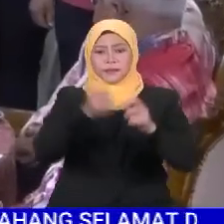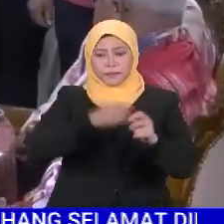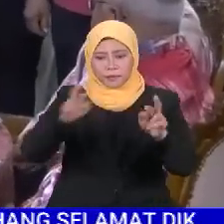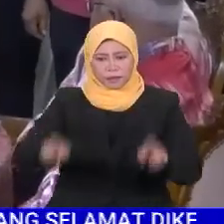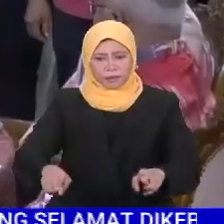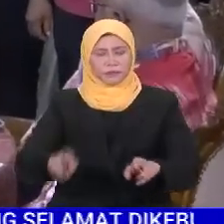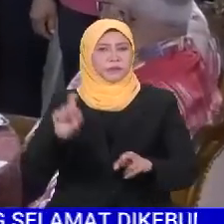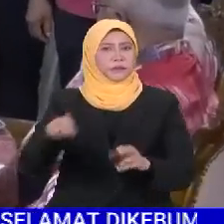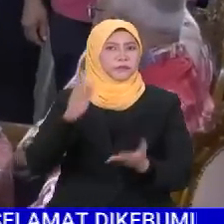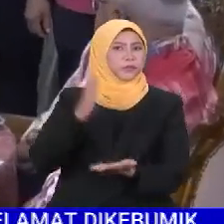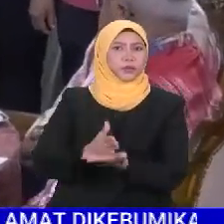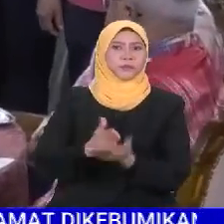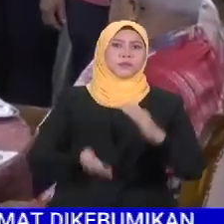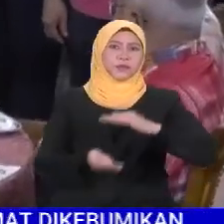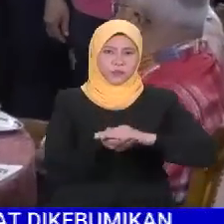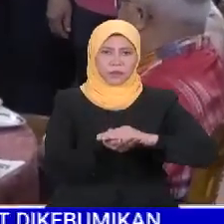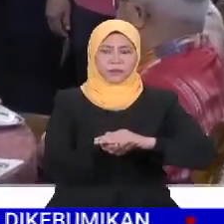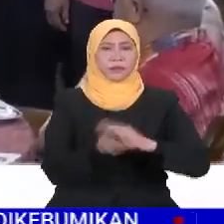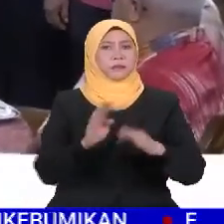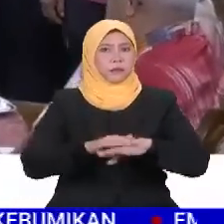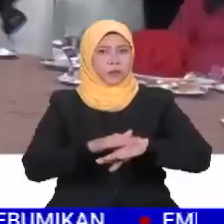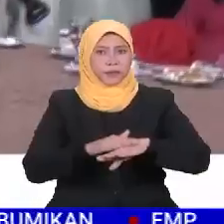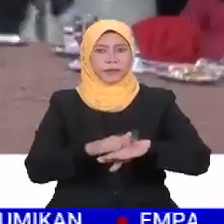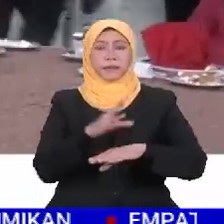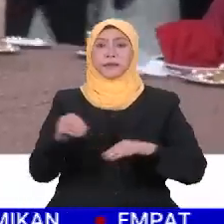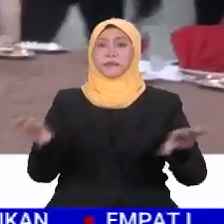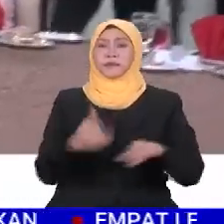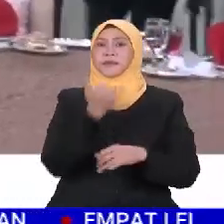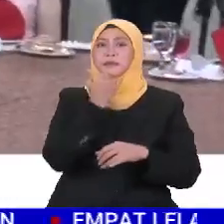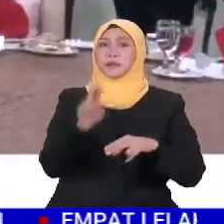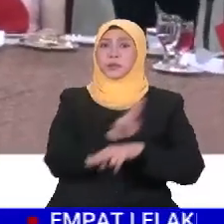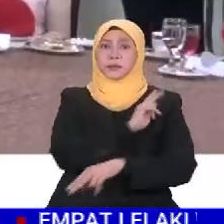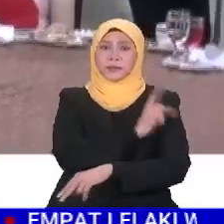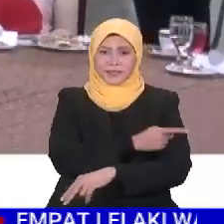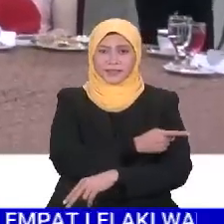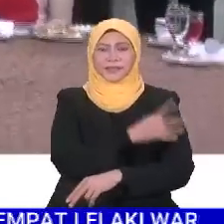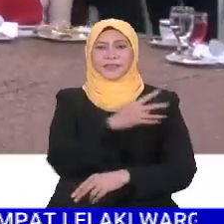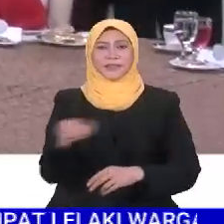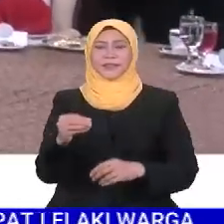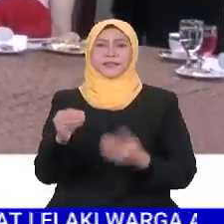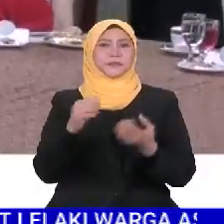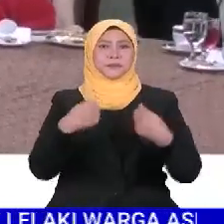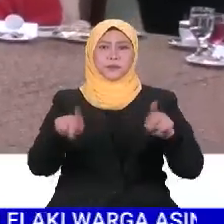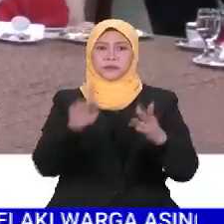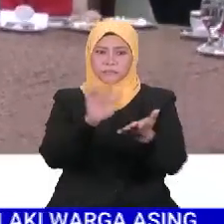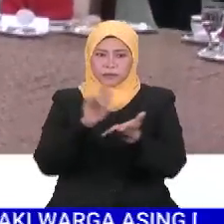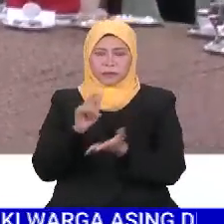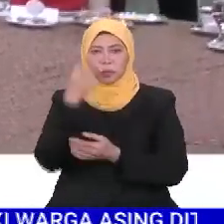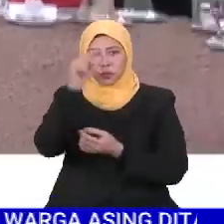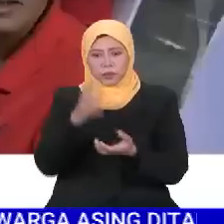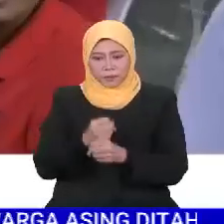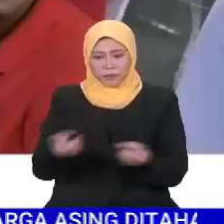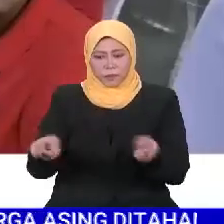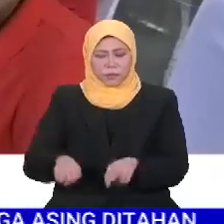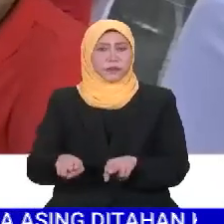rakyat untuk menolak budaya rasuah, perkauman serta perbuatan menyalahgunakan kuasa dan mengambil kesempatan dalam mendapatkan